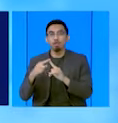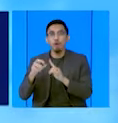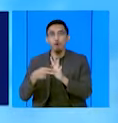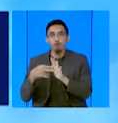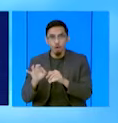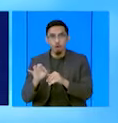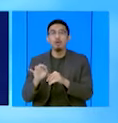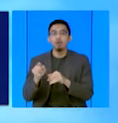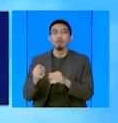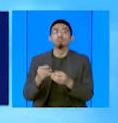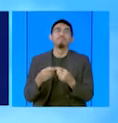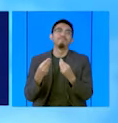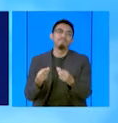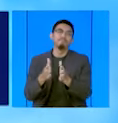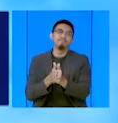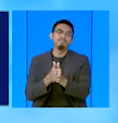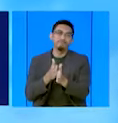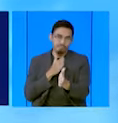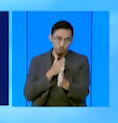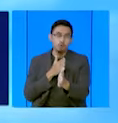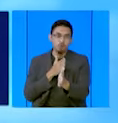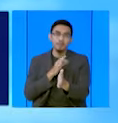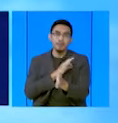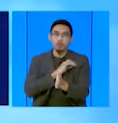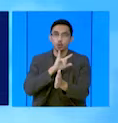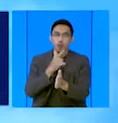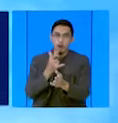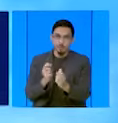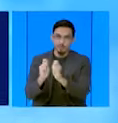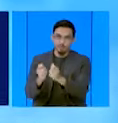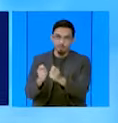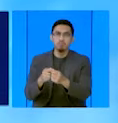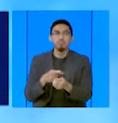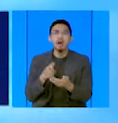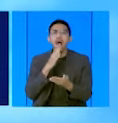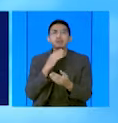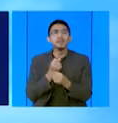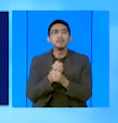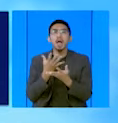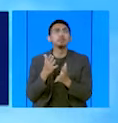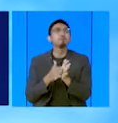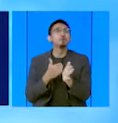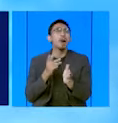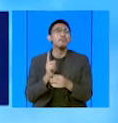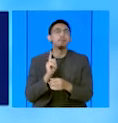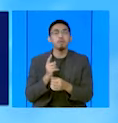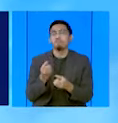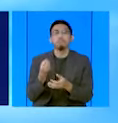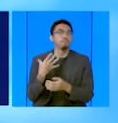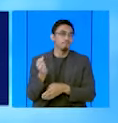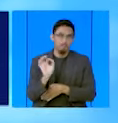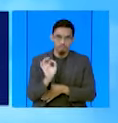Doni Rajahu, maksud kami Rahuju, mengajukan pengunduran diri kepada Presiden Joko Widodo dan tidak ada penjelasan alasan pengunduran diri pimpinan